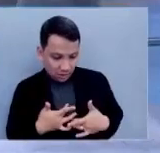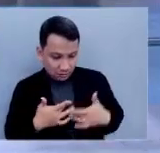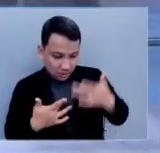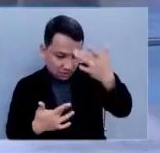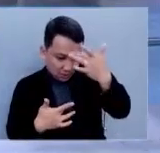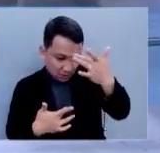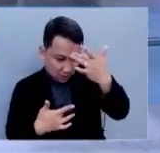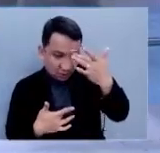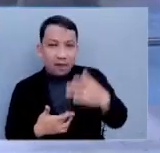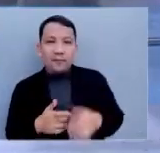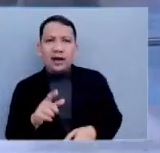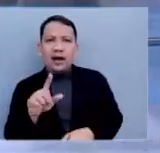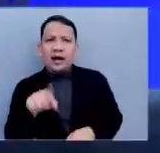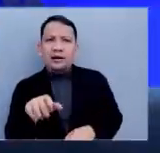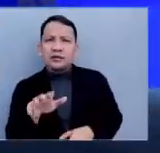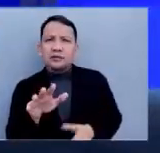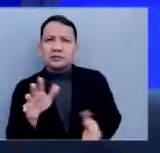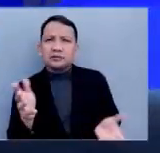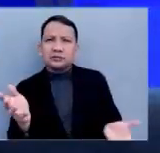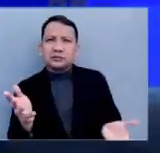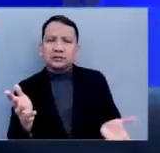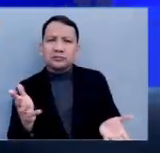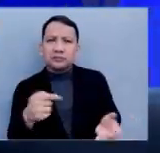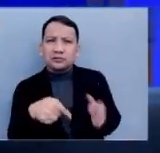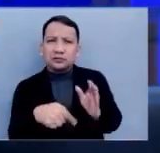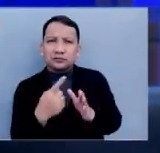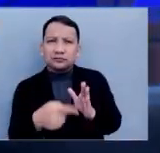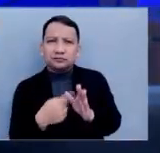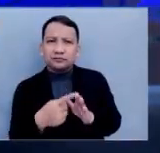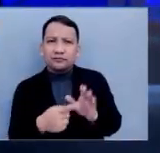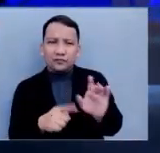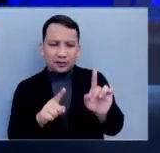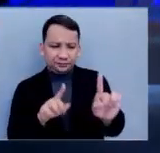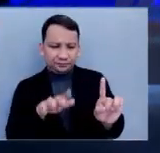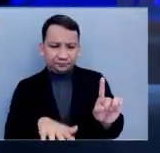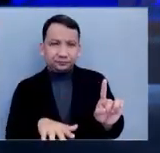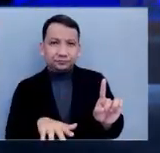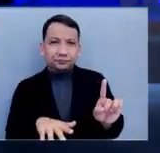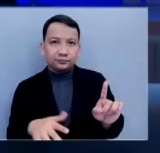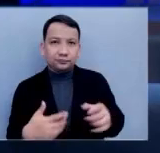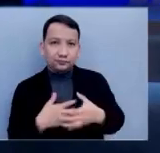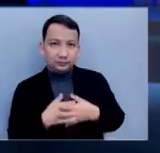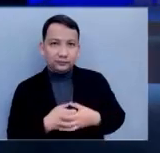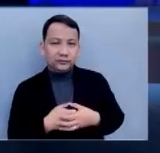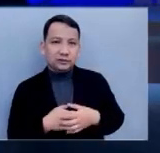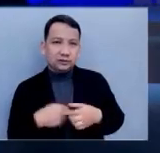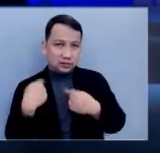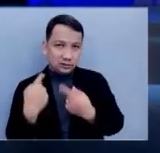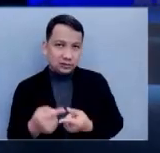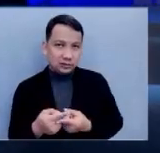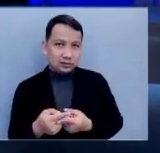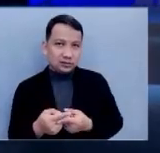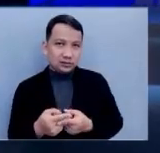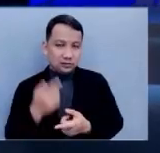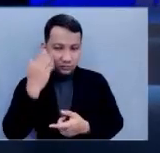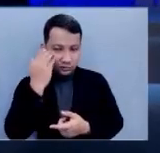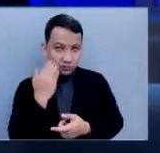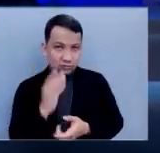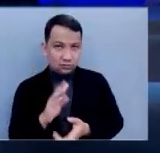kapag, meron nga tayong mga balita recently na may isang bata na tinamaan ito na yun lang yung lagi